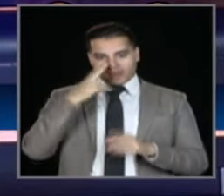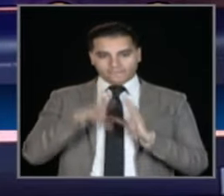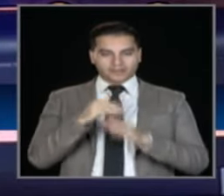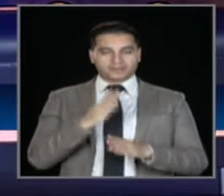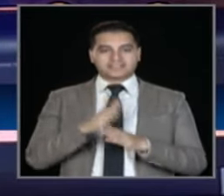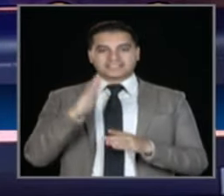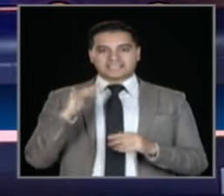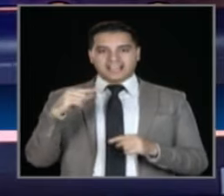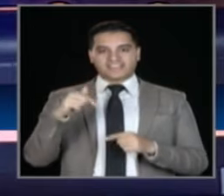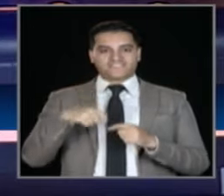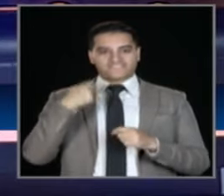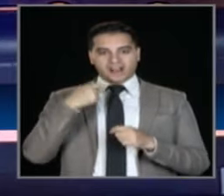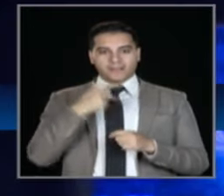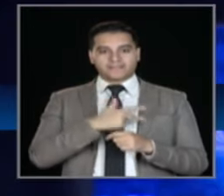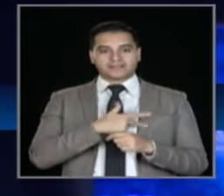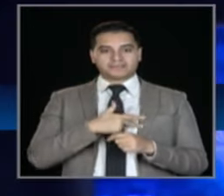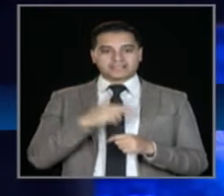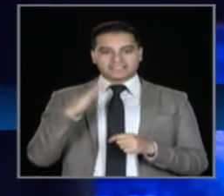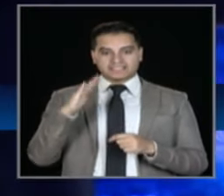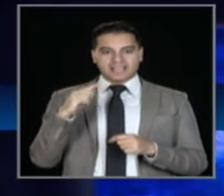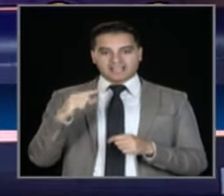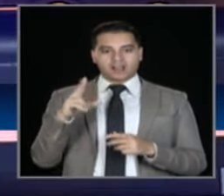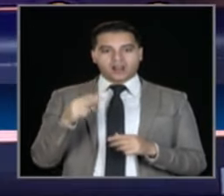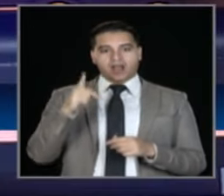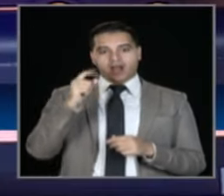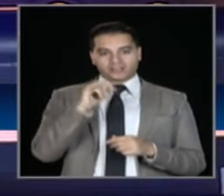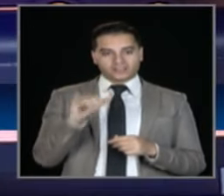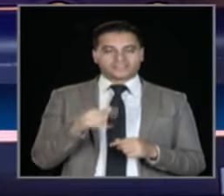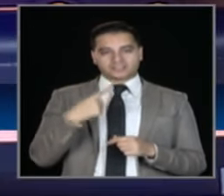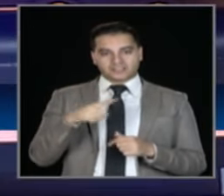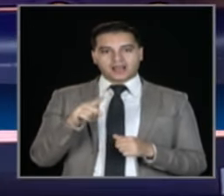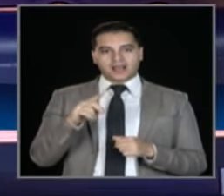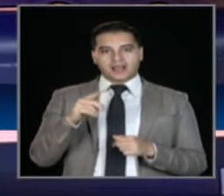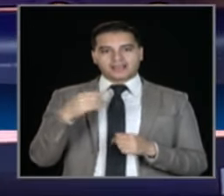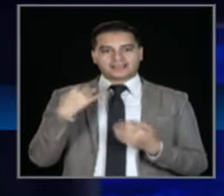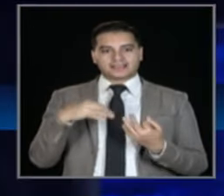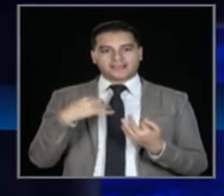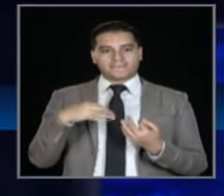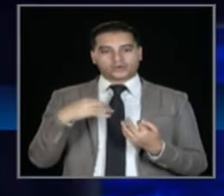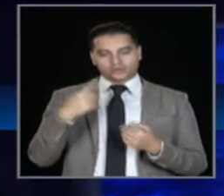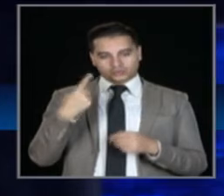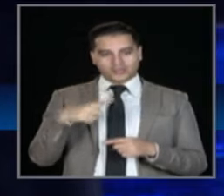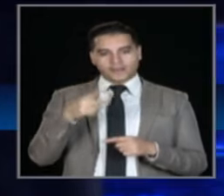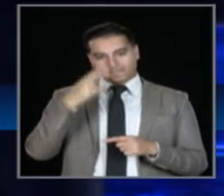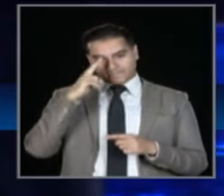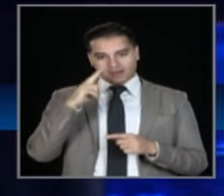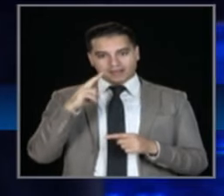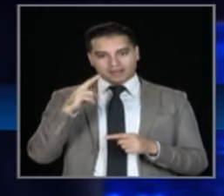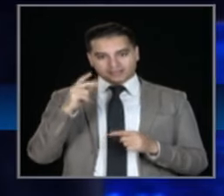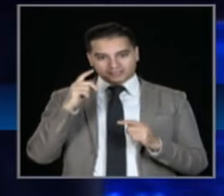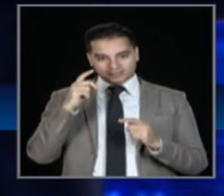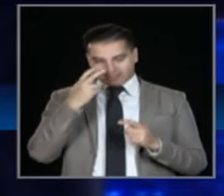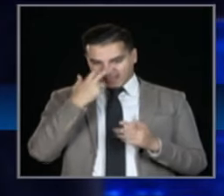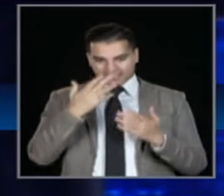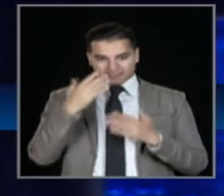سيد في فيلم سيد العاطفي؟ تامر حسني. صح. في أي دولة آسيوية بدأت ثورة اللوتس الأبيض